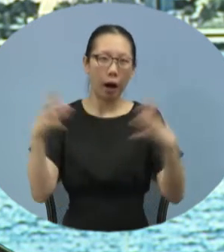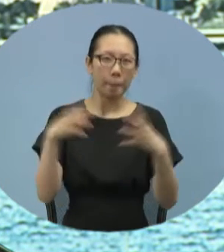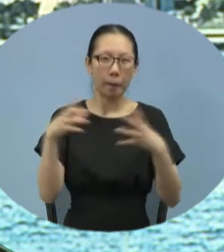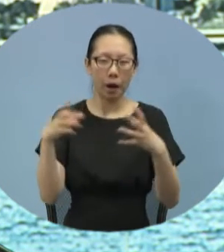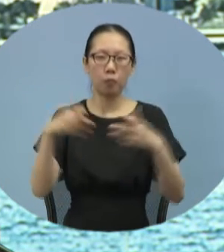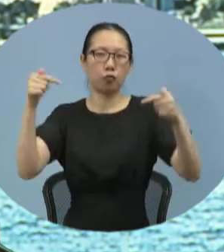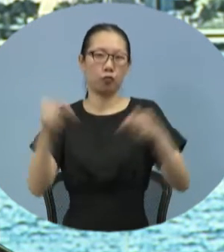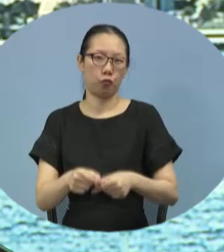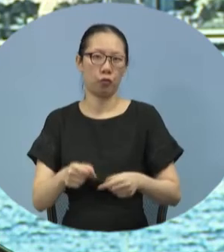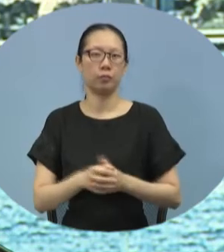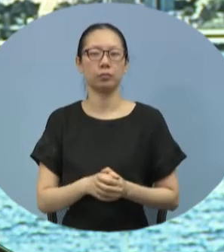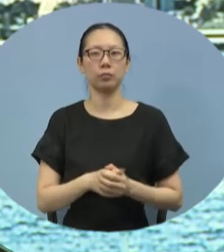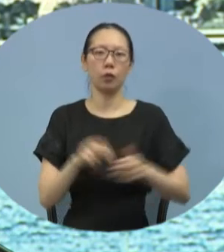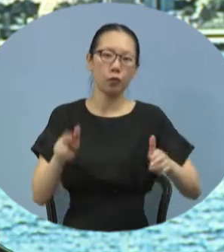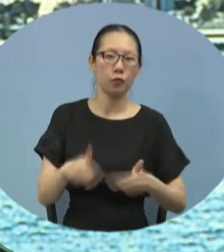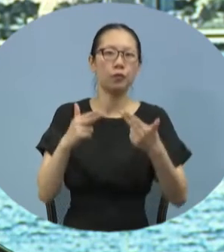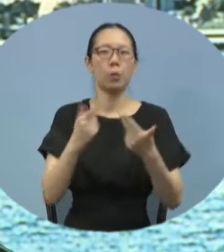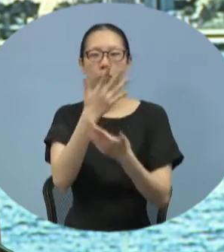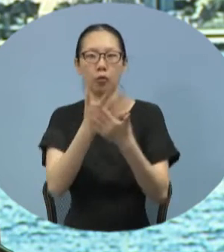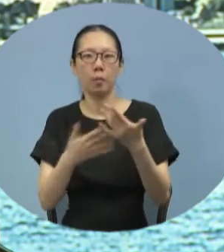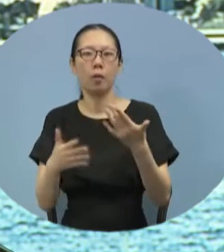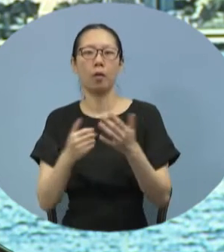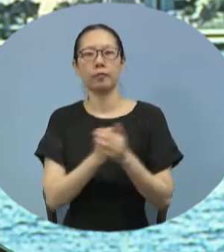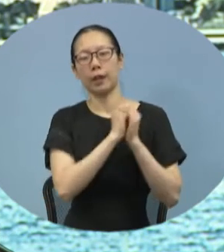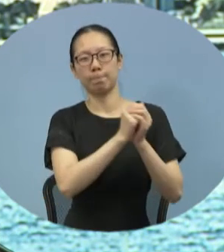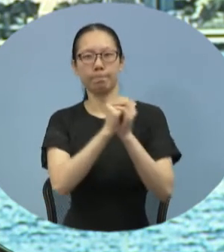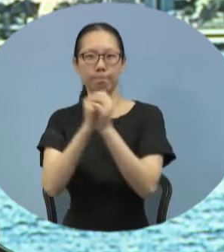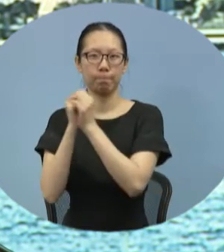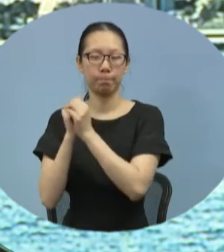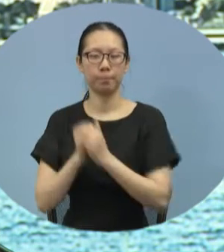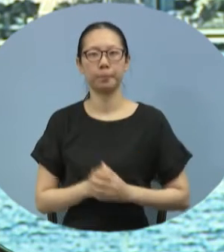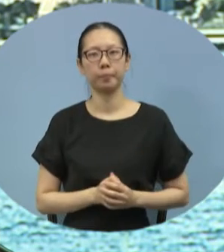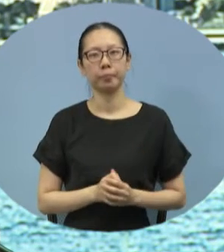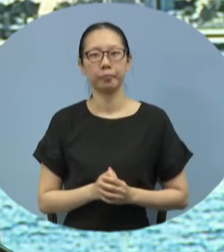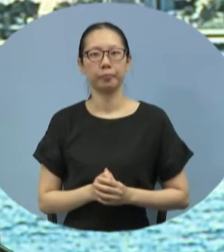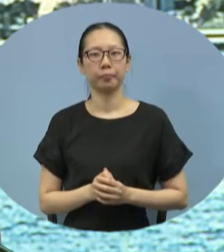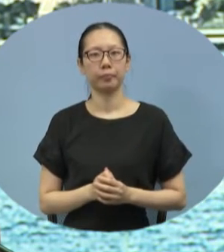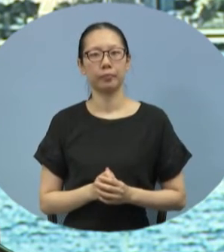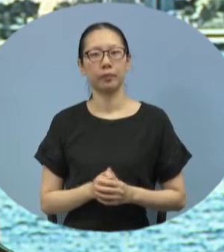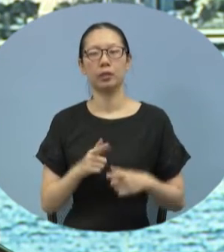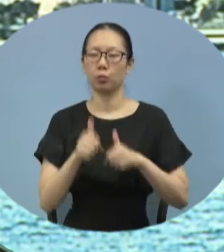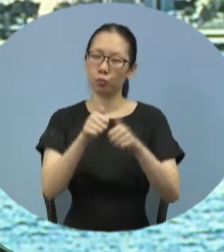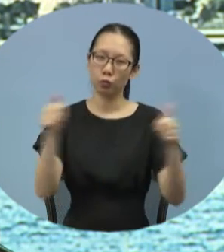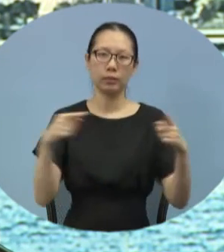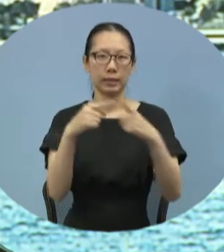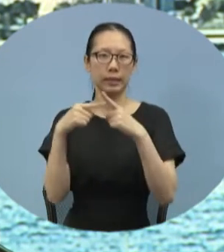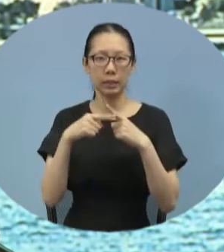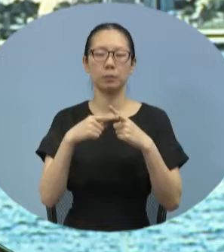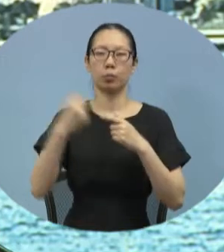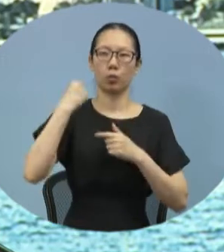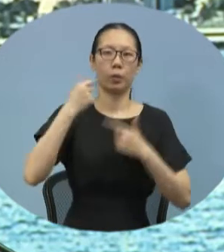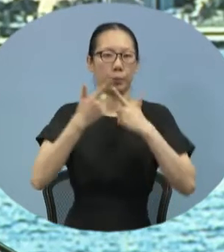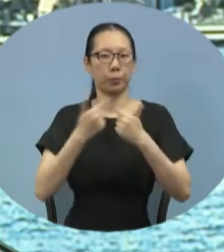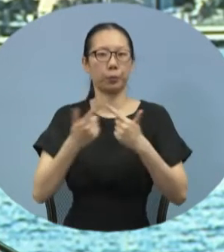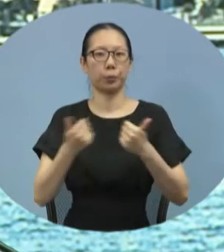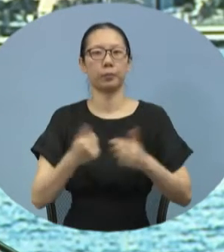視像程式或者社交媒體向親友問候和祝福。在這裡是非常感謝市民的全力配合，